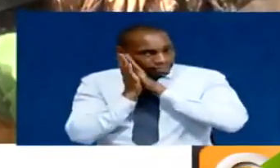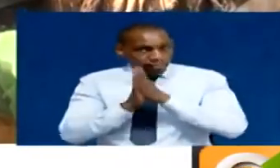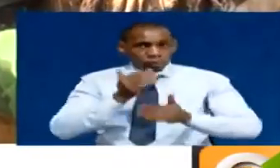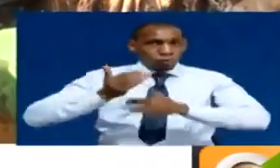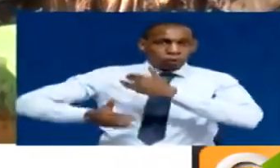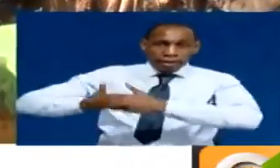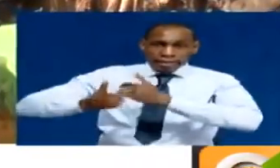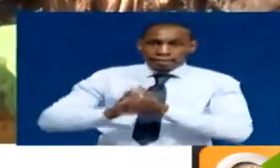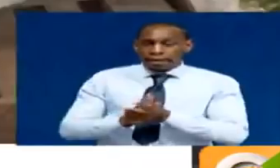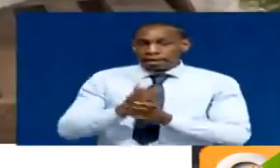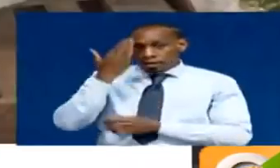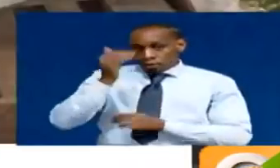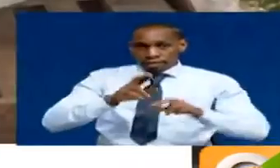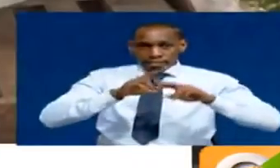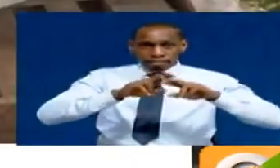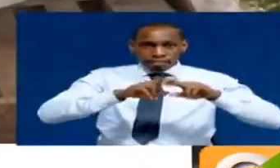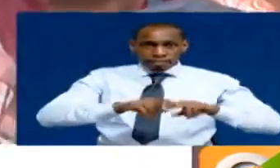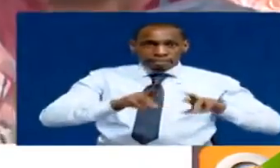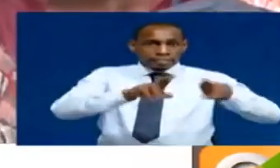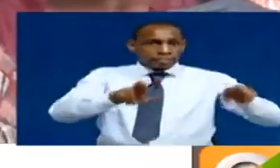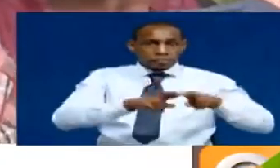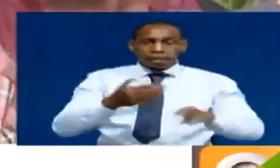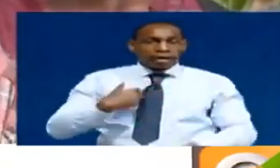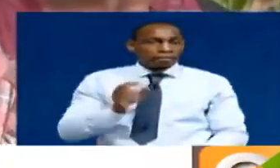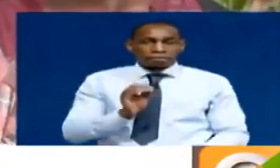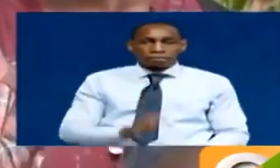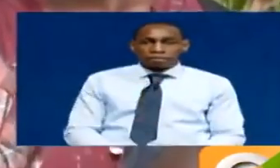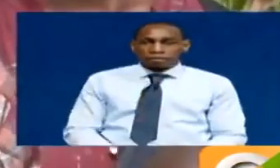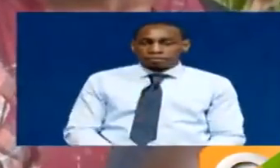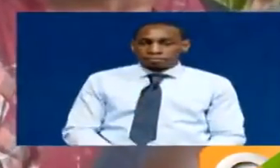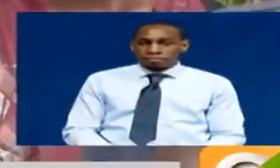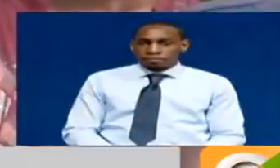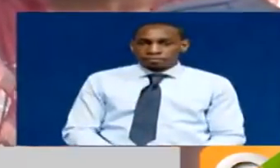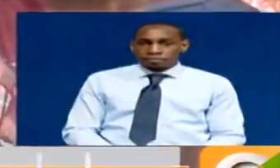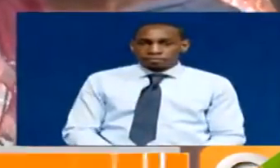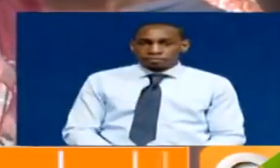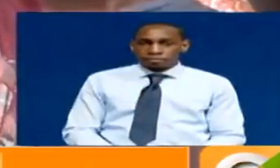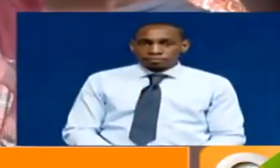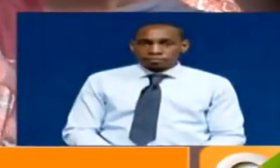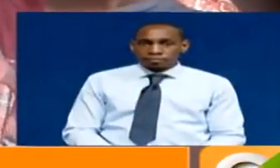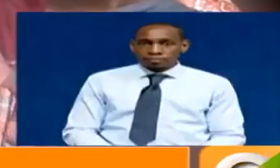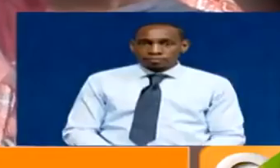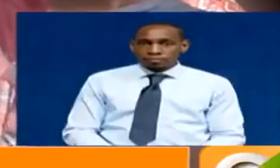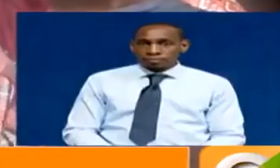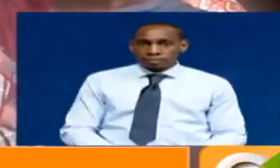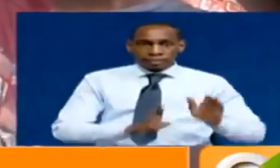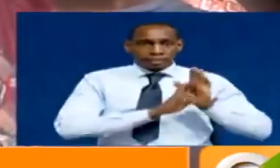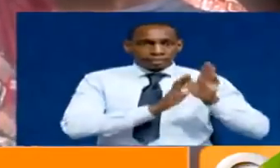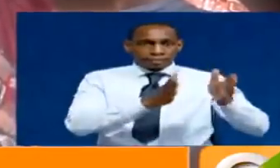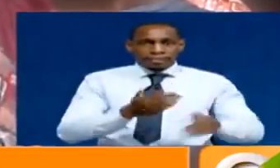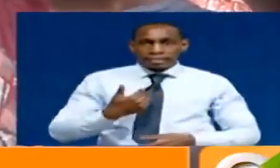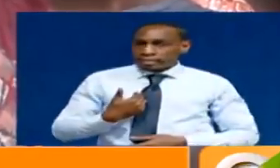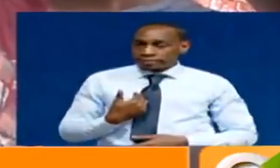kwa majirani, kwani sebule ni ndoto hapa. Sisi iko na mchumbe hapa. Achaona nje hii kama hiyo